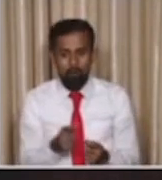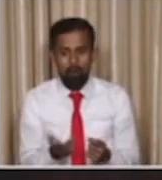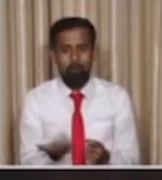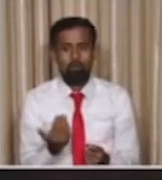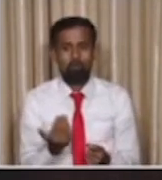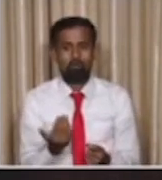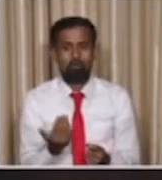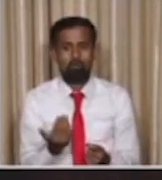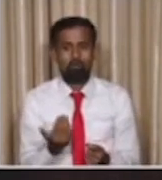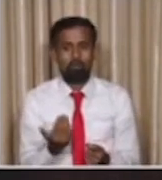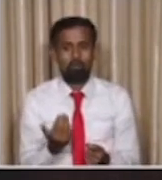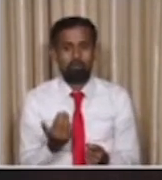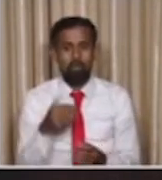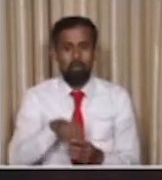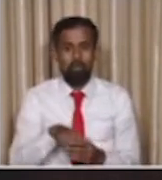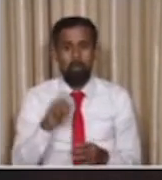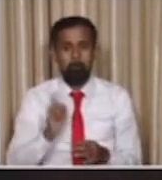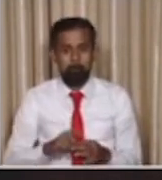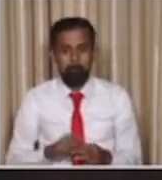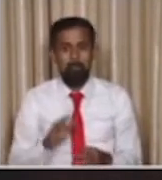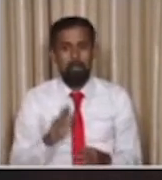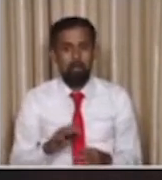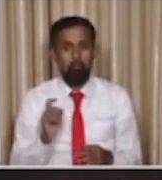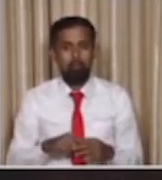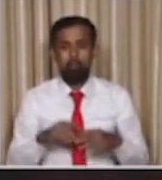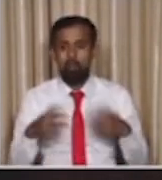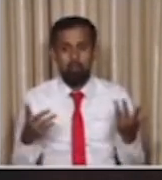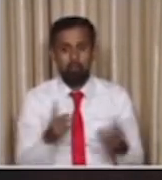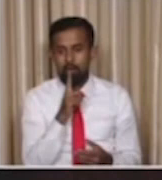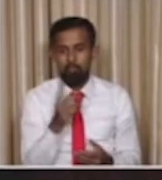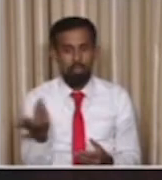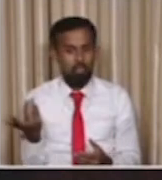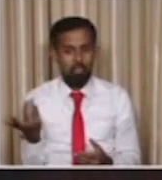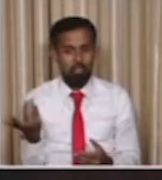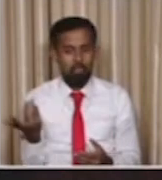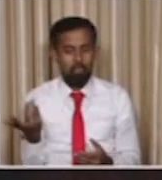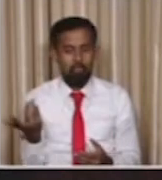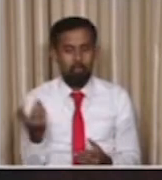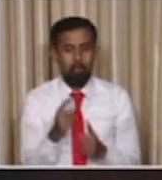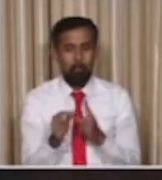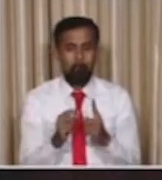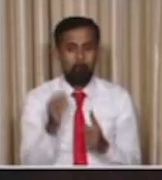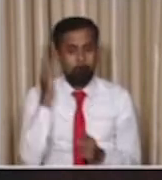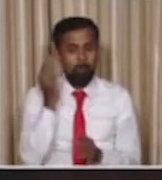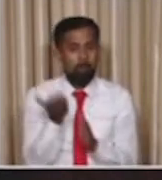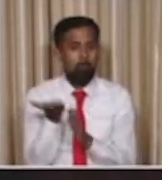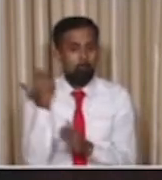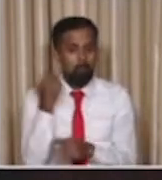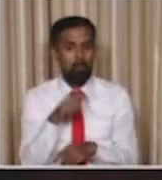වුණා. හැබැයි ඒකේ ඇතුලේ ප්‍රශ්න තියෙනවා ප්‍රශ්න නැහැම කියලා අපි කියන්නේ නැහැ. ගරු මන්ත්‍රීතුමියනි පහුගිය